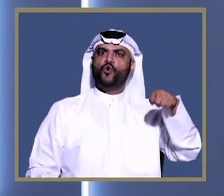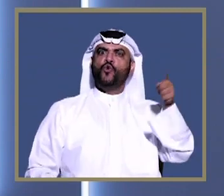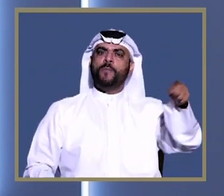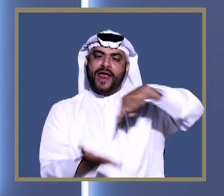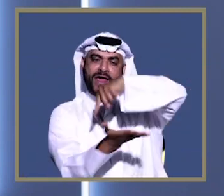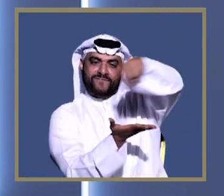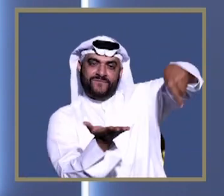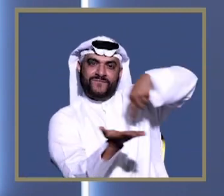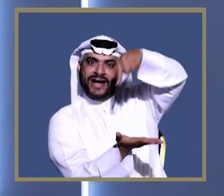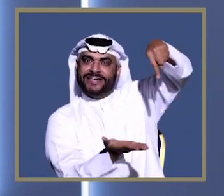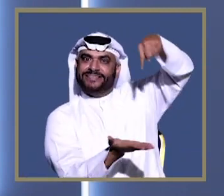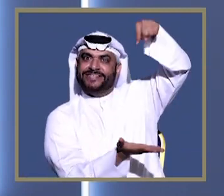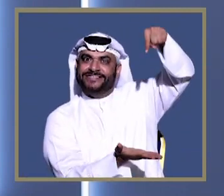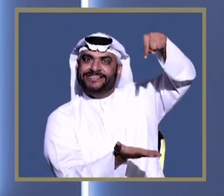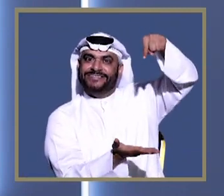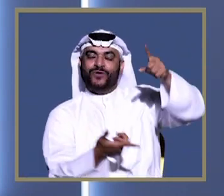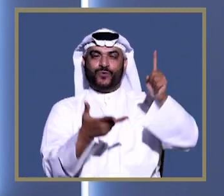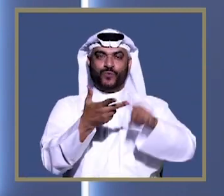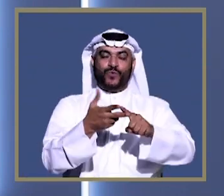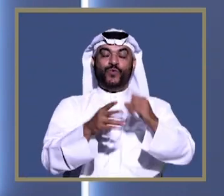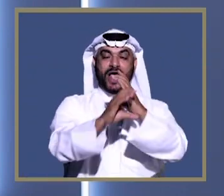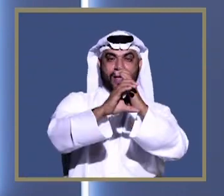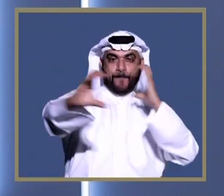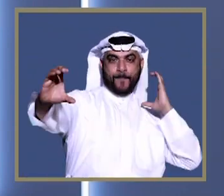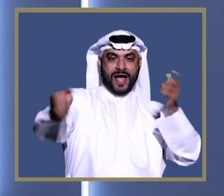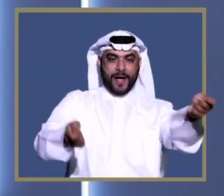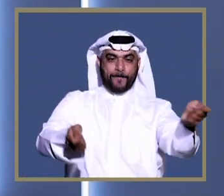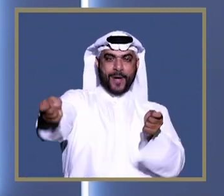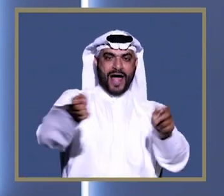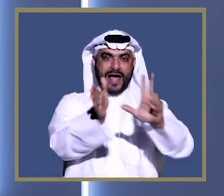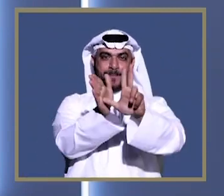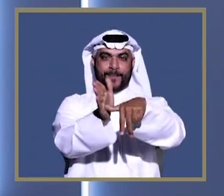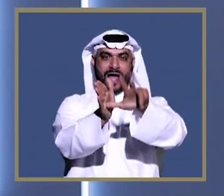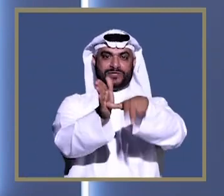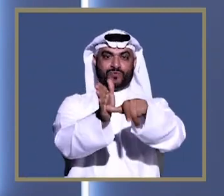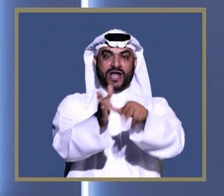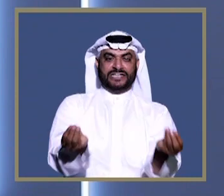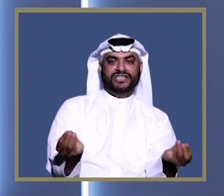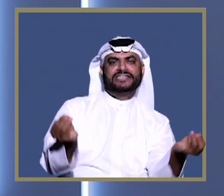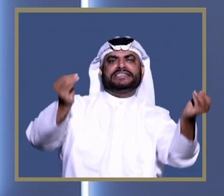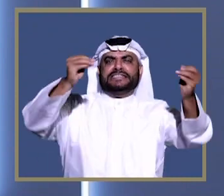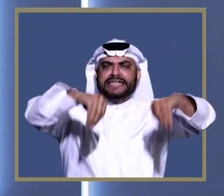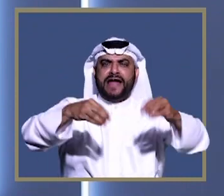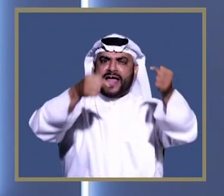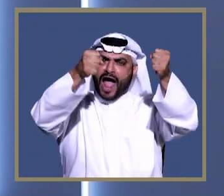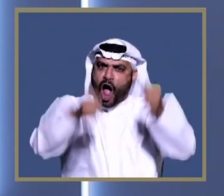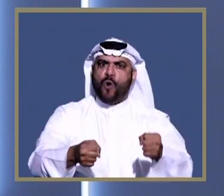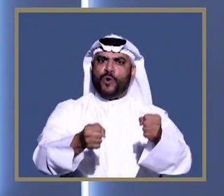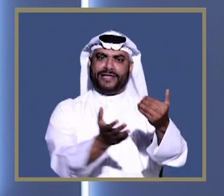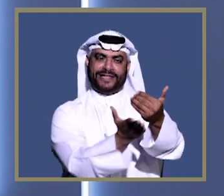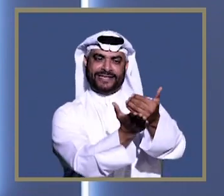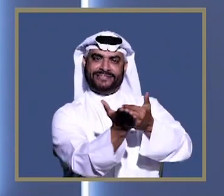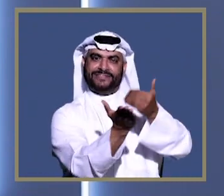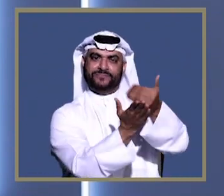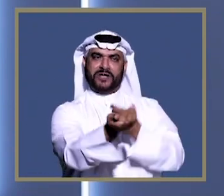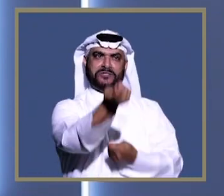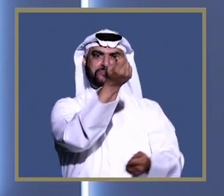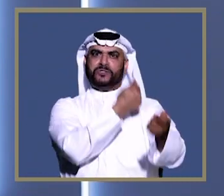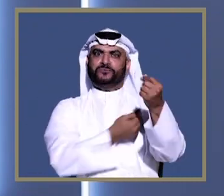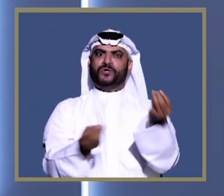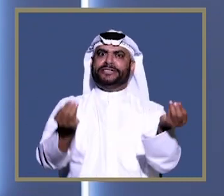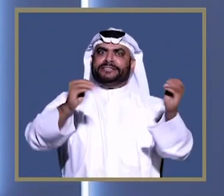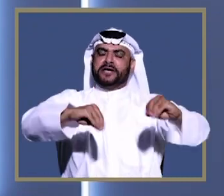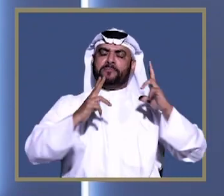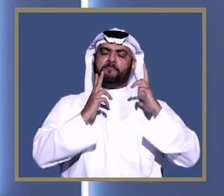مثل شركة المشروعات السياحية وشركة النقل العام، وذلك لتغوية الجانب الاقتصادي مما يزيد من